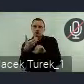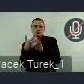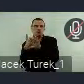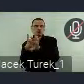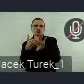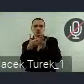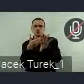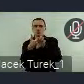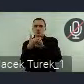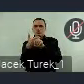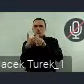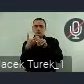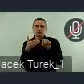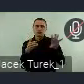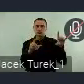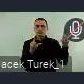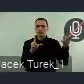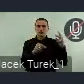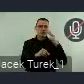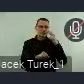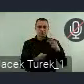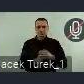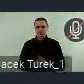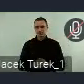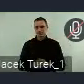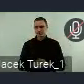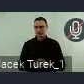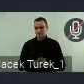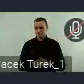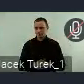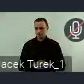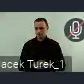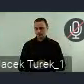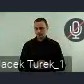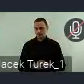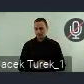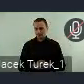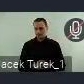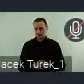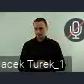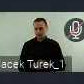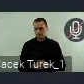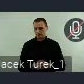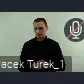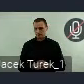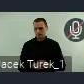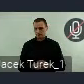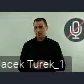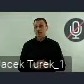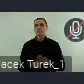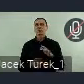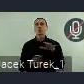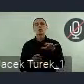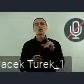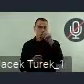ogarnia uczestnicy muszą mieć tak do Słuchajcie kwestia sprawności uczestników do